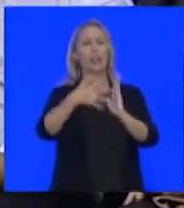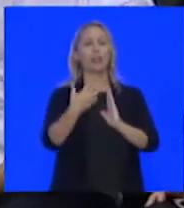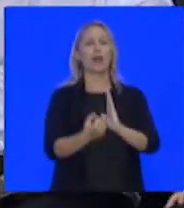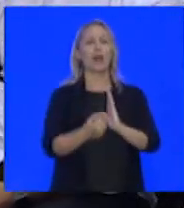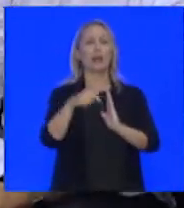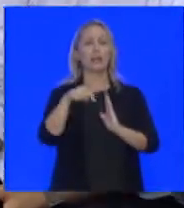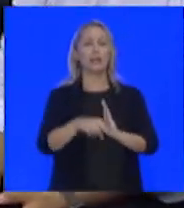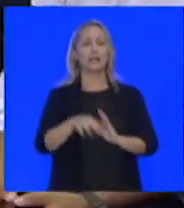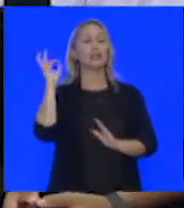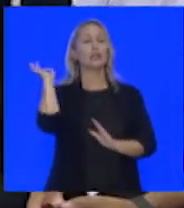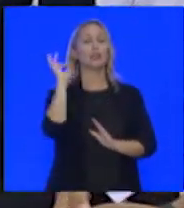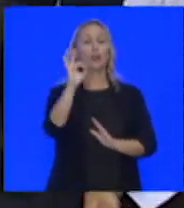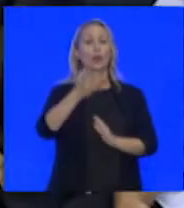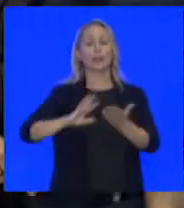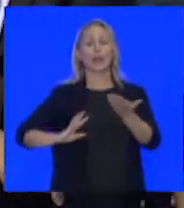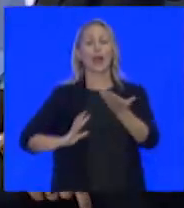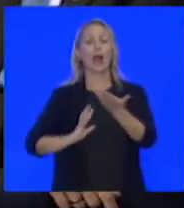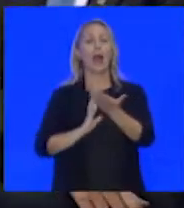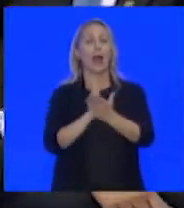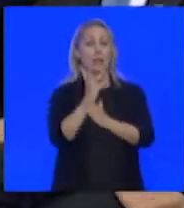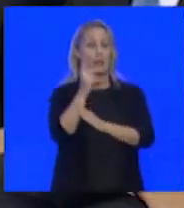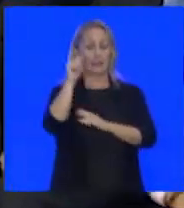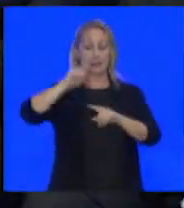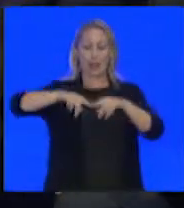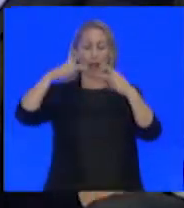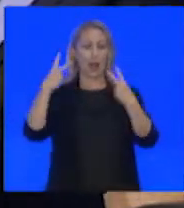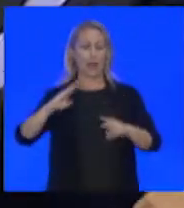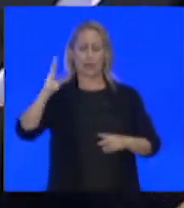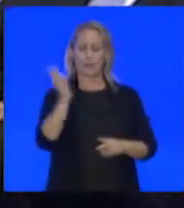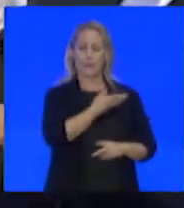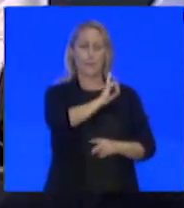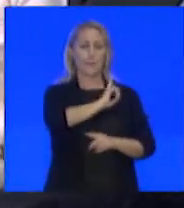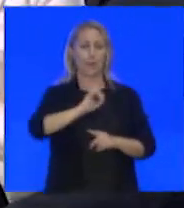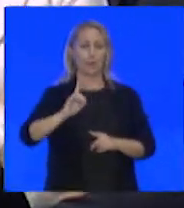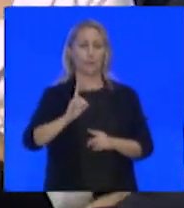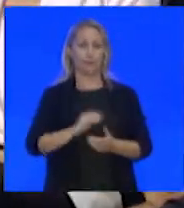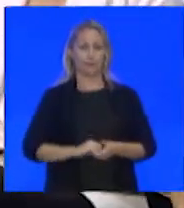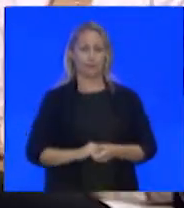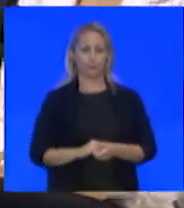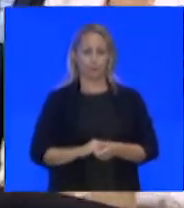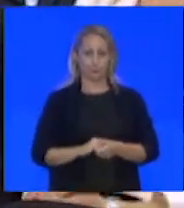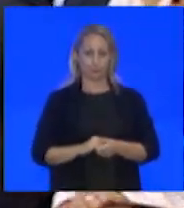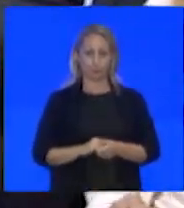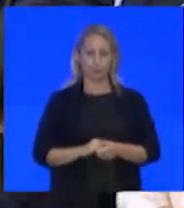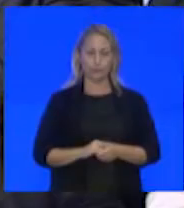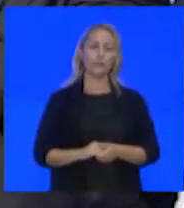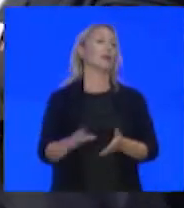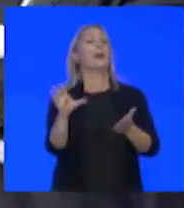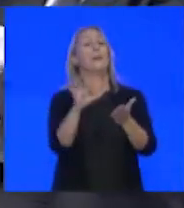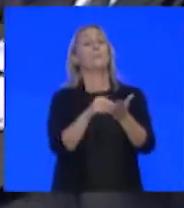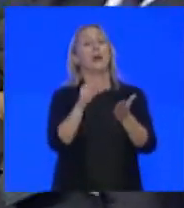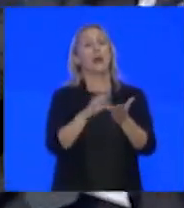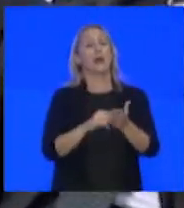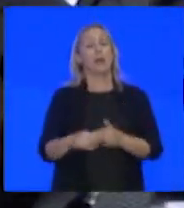την αναπτυξιακή, τη μεταρρυθμιστική προσπάθεια της χώρας. Μερικά μόνο παραδείγματα. Απλουστεύει και